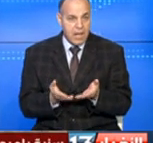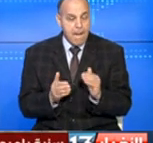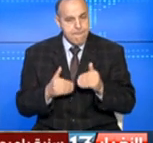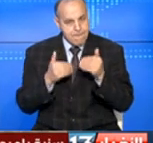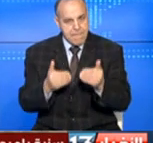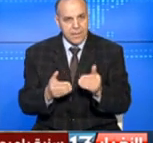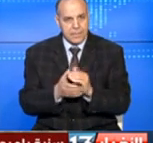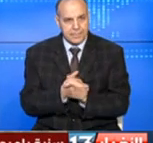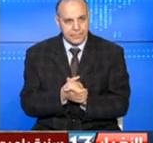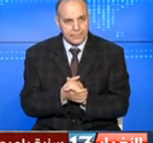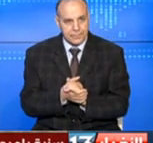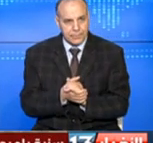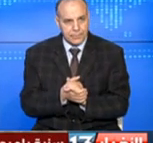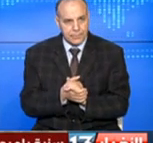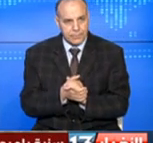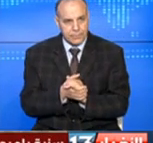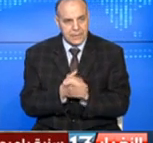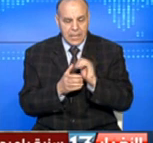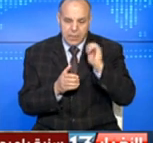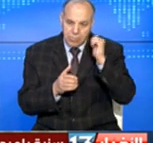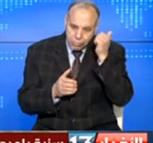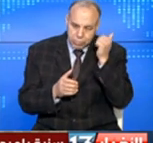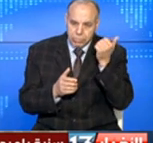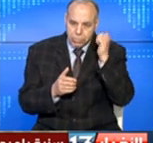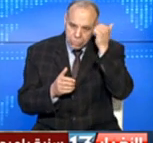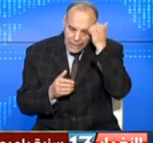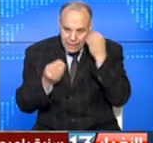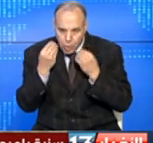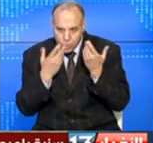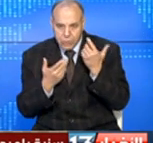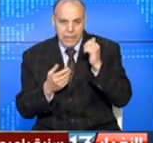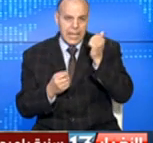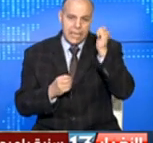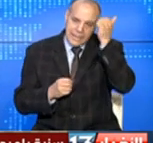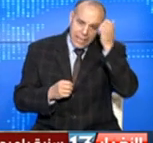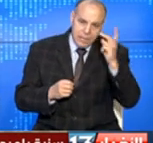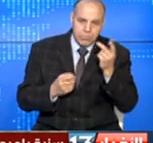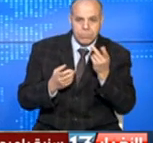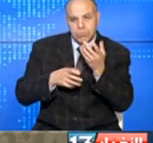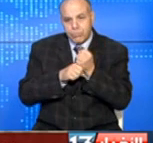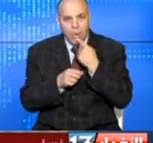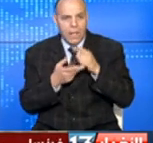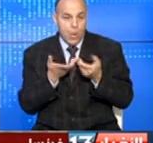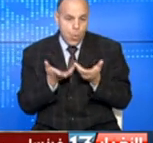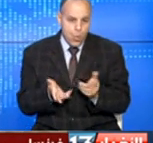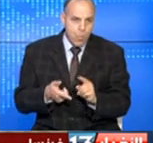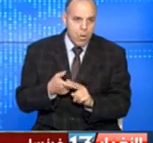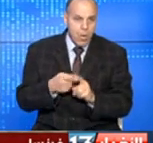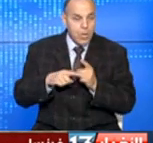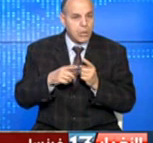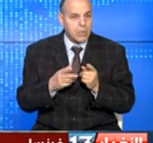بعد ان بارتاج ديكسبيريونس ان بارتاج دو فيكو. حابين اليوم نكونوا لو